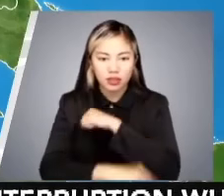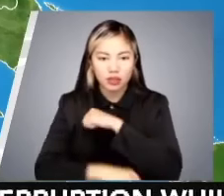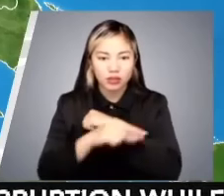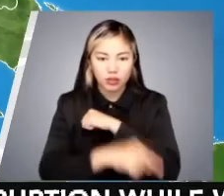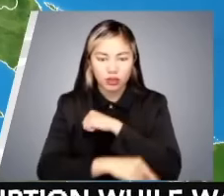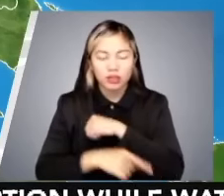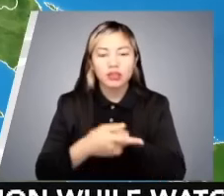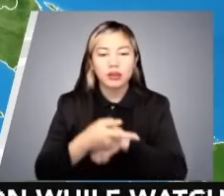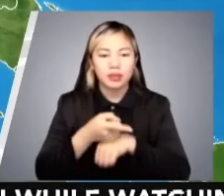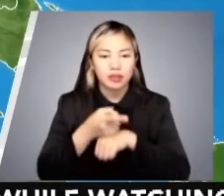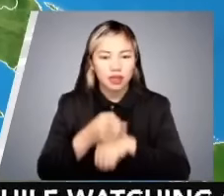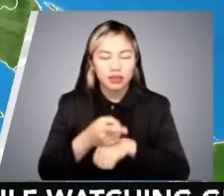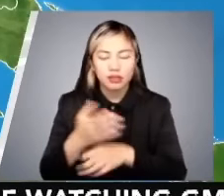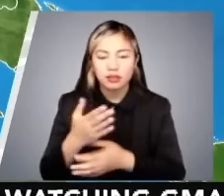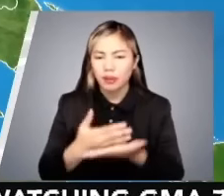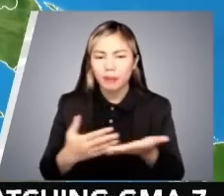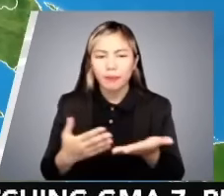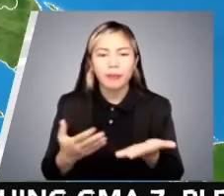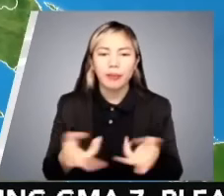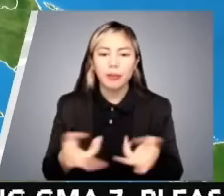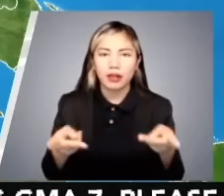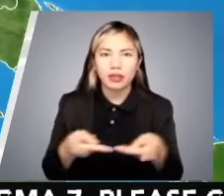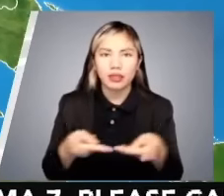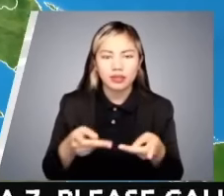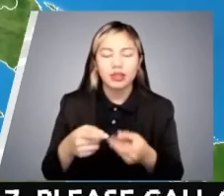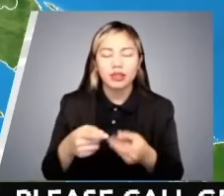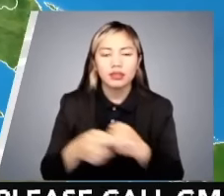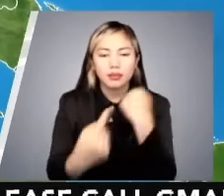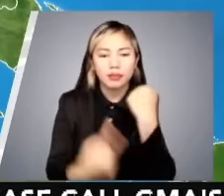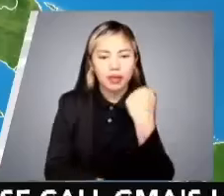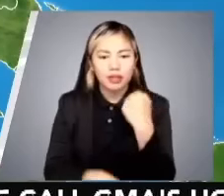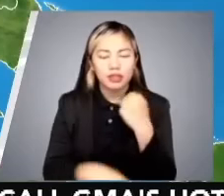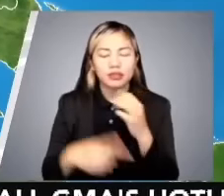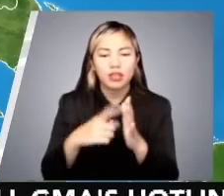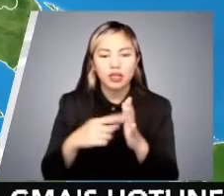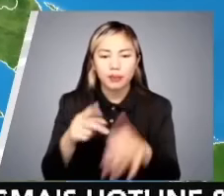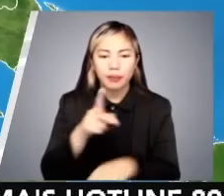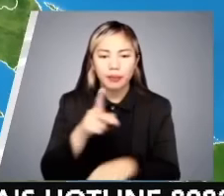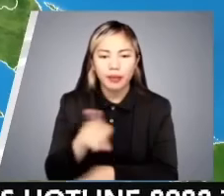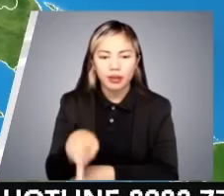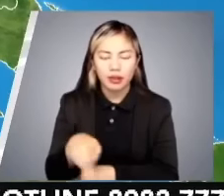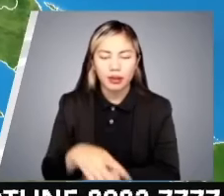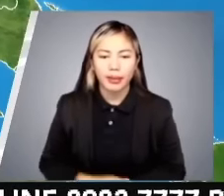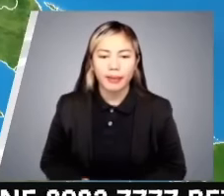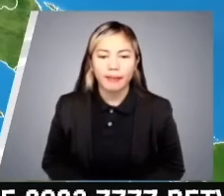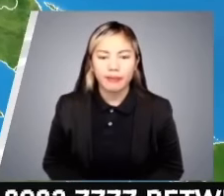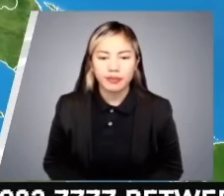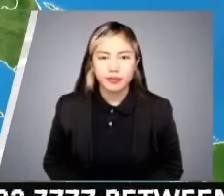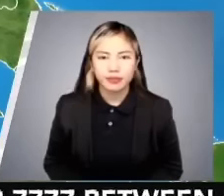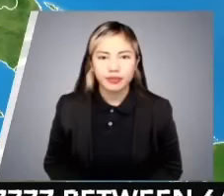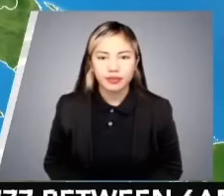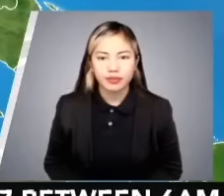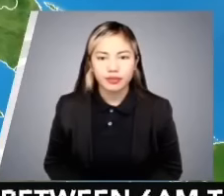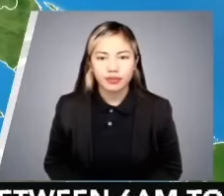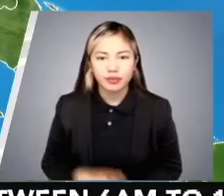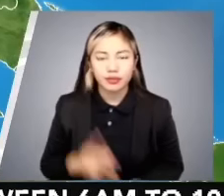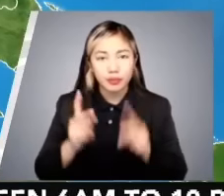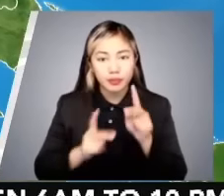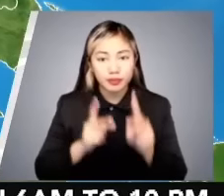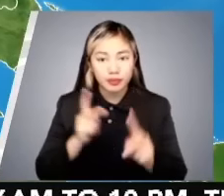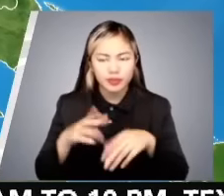ilang panig ng Zambales, Tarlac at Pampanga. Pinaalerto ng pag-asa ang mga residente mula sa banta ng baha o